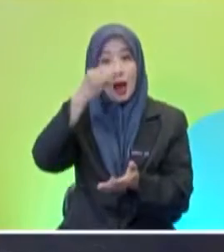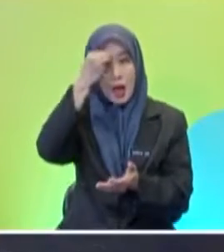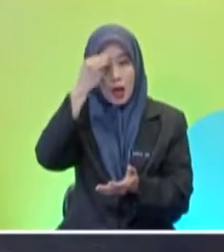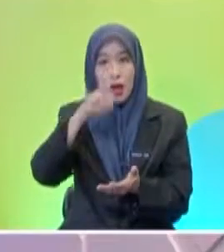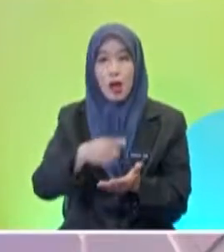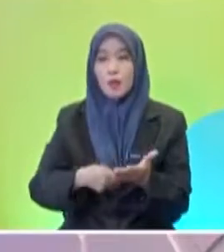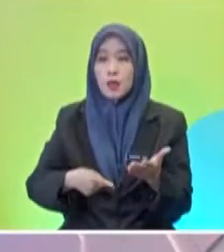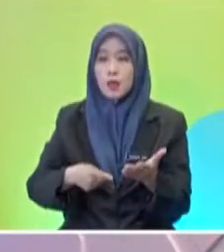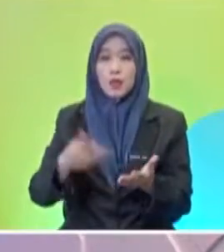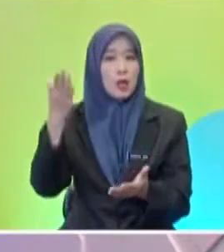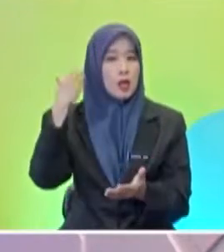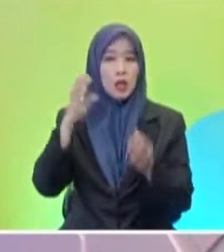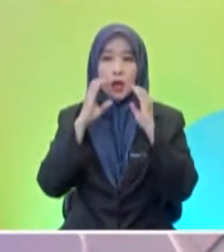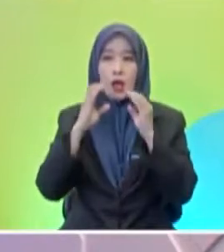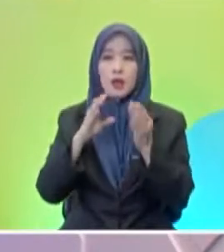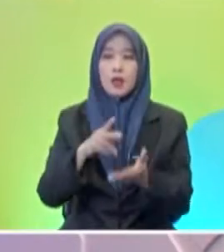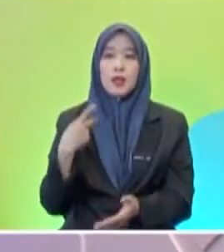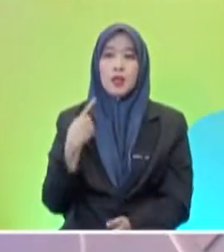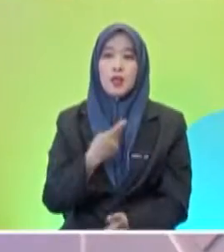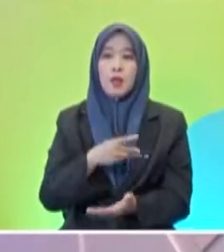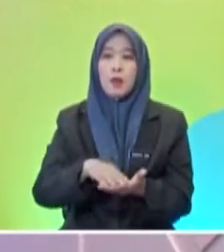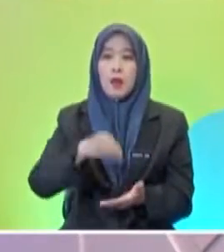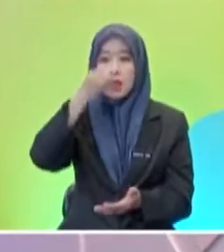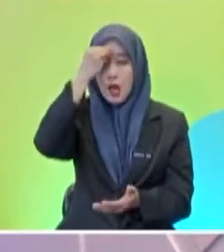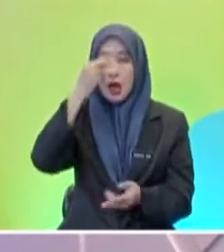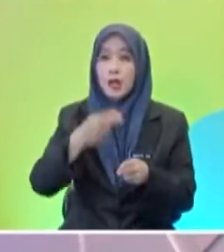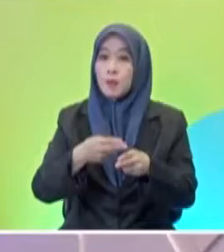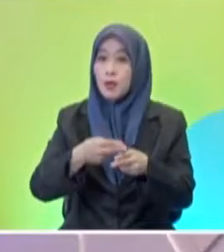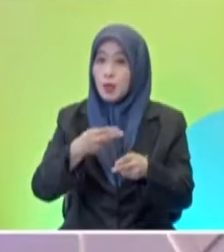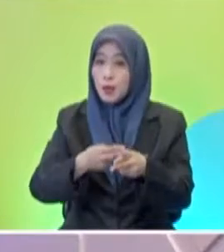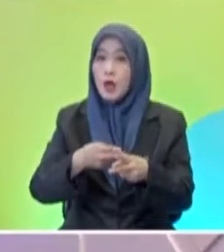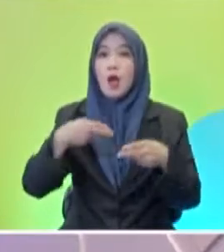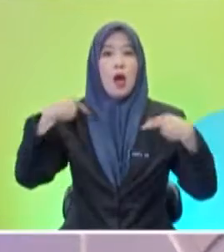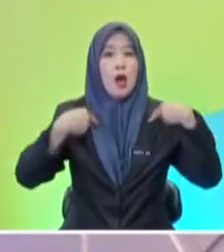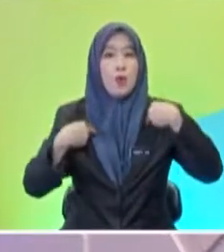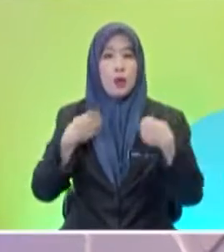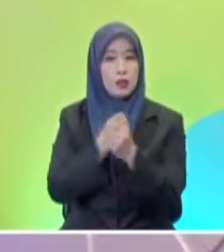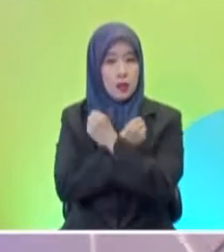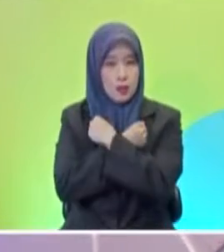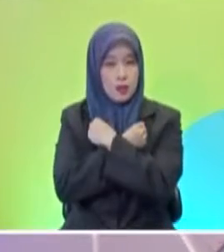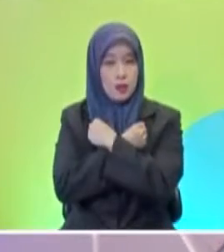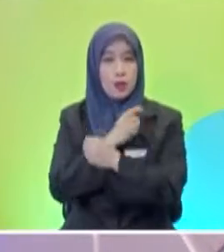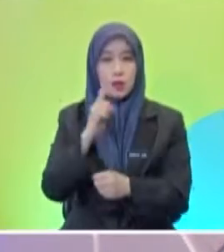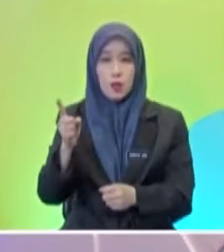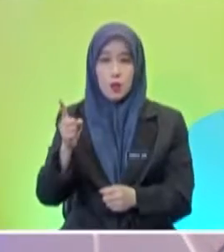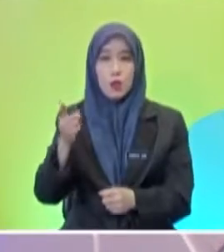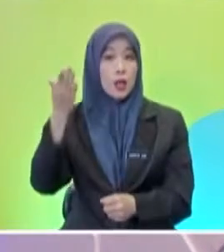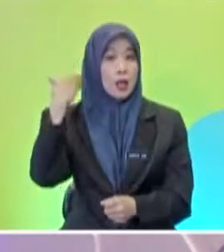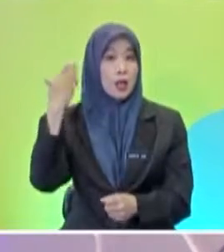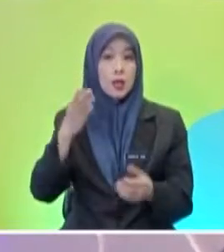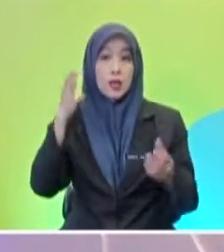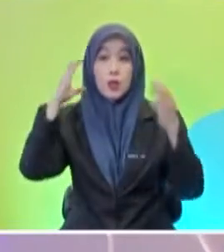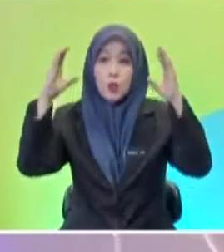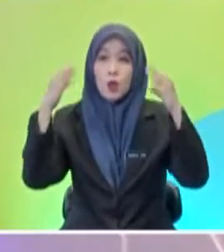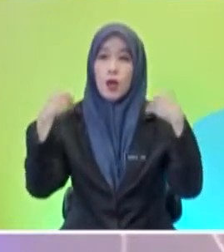kita akan belajar nama-nama haiwan kesayangan. Ha. Okey, salah satunya ialah yang Cikgu bawa tadi. Kucing.